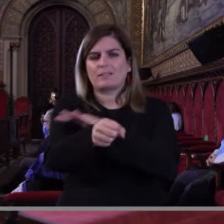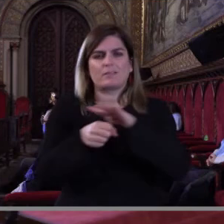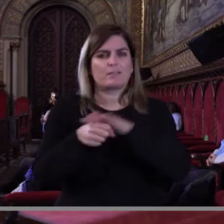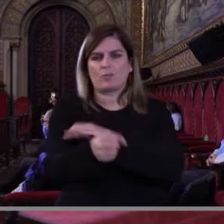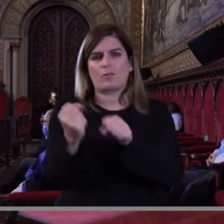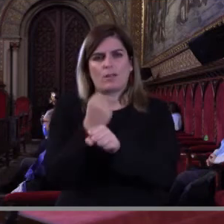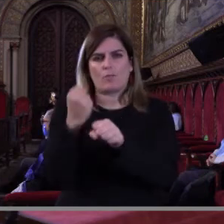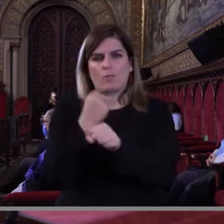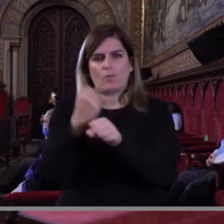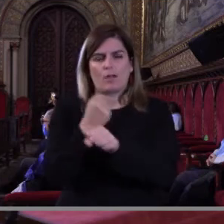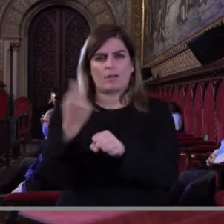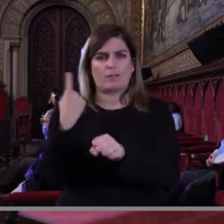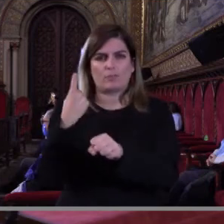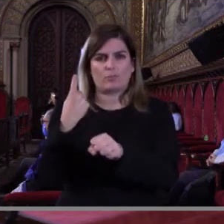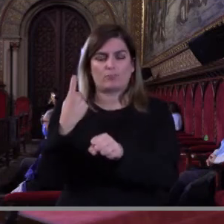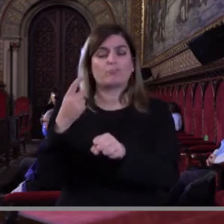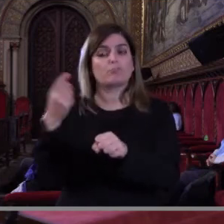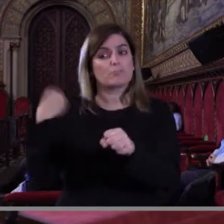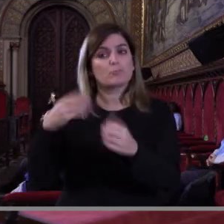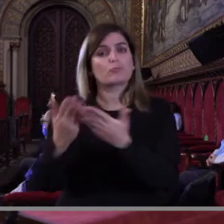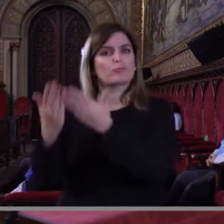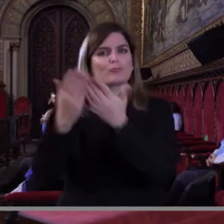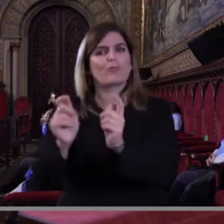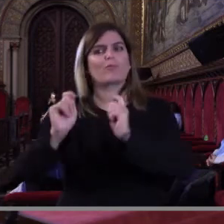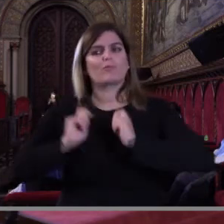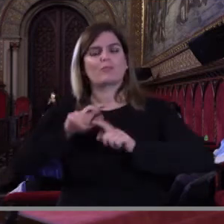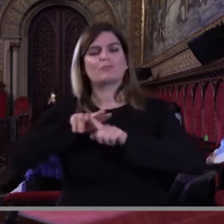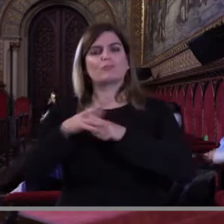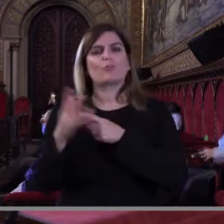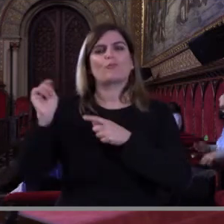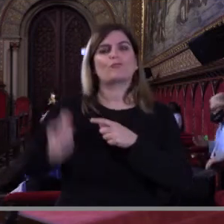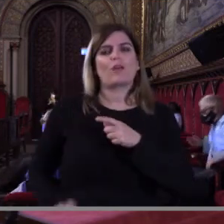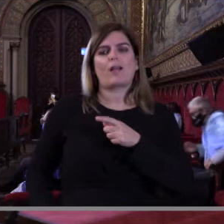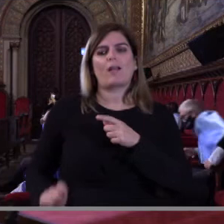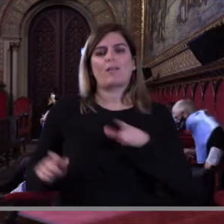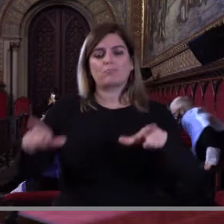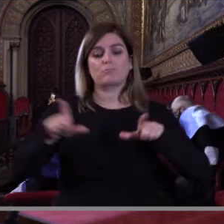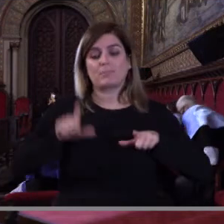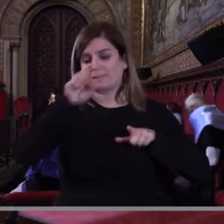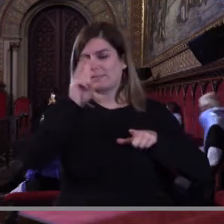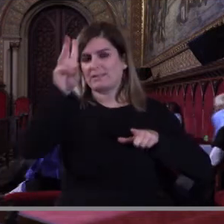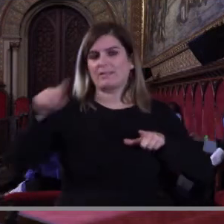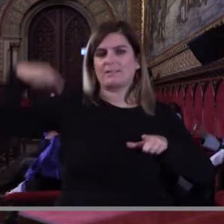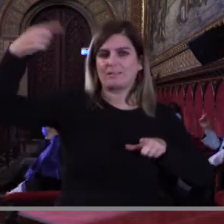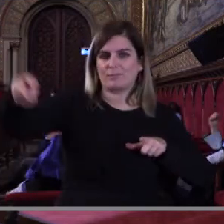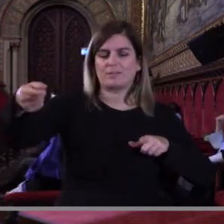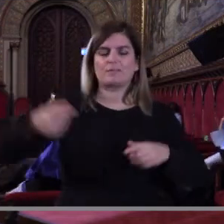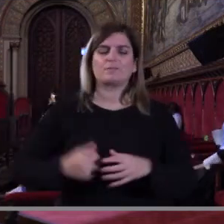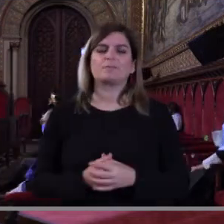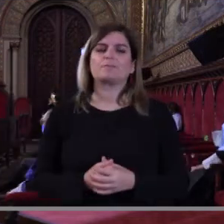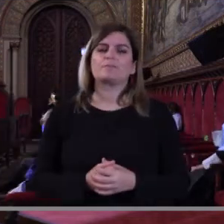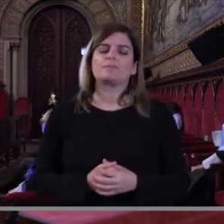professional dels nostres titulats, que ens informa de la seva situació professional 3 anys després d'haver finalitzat els